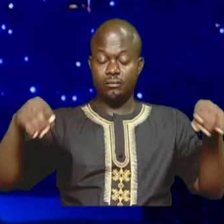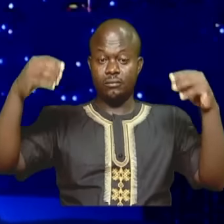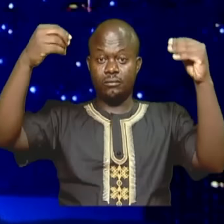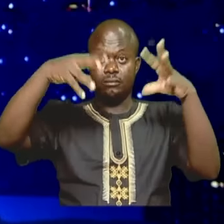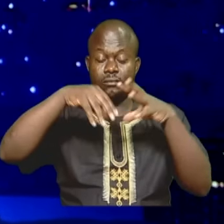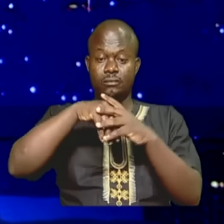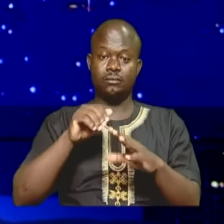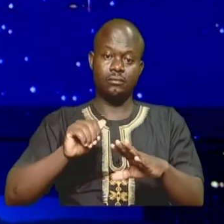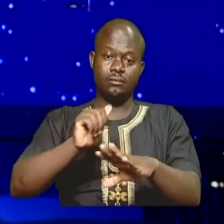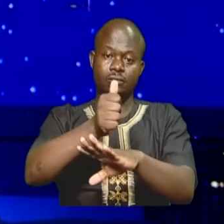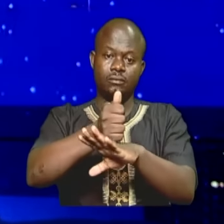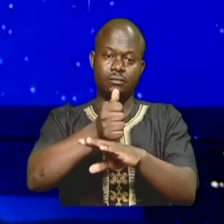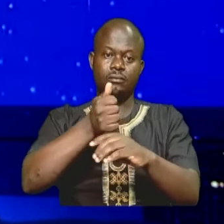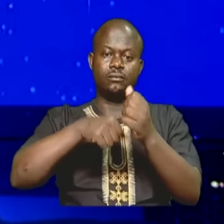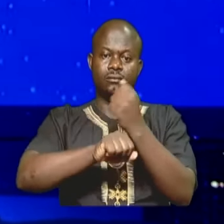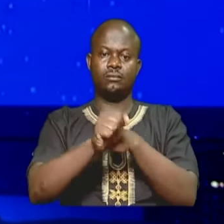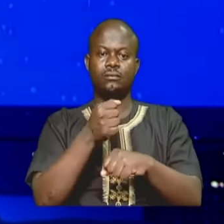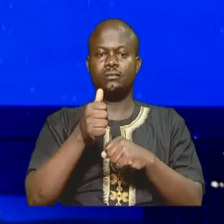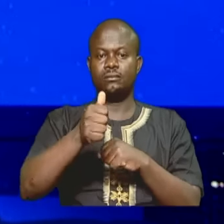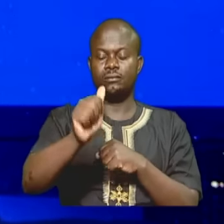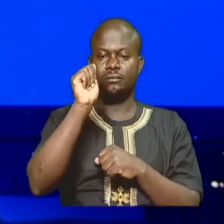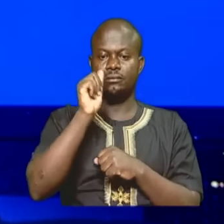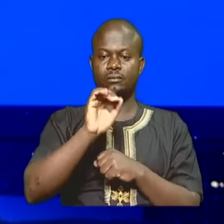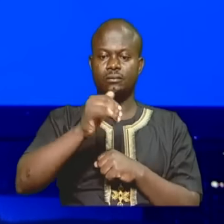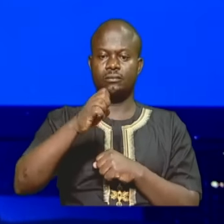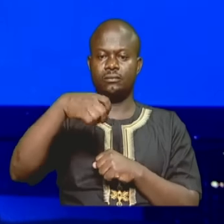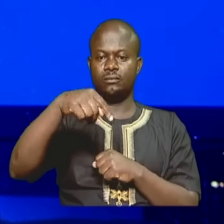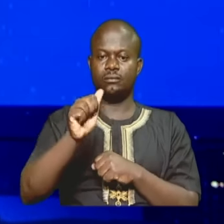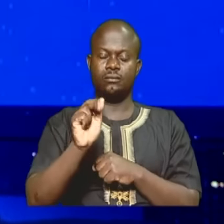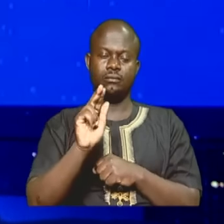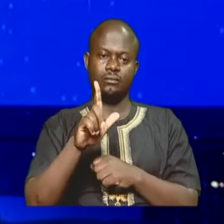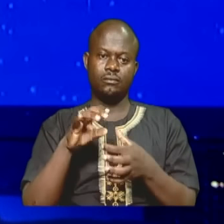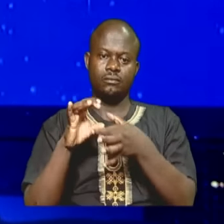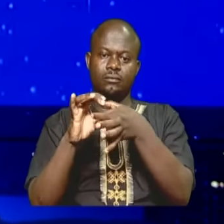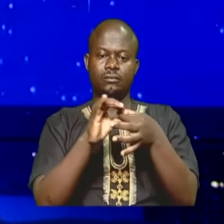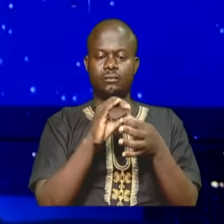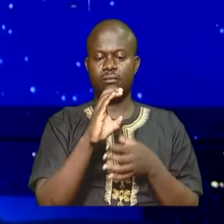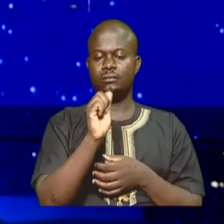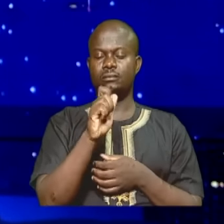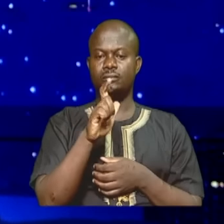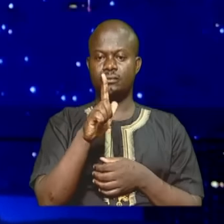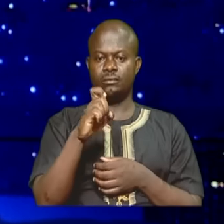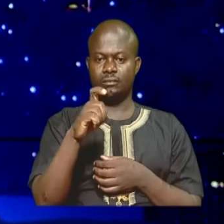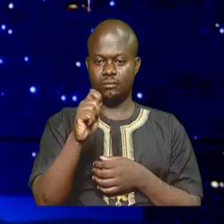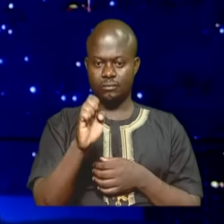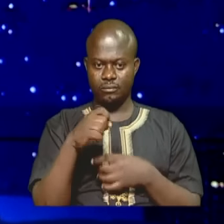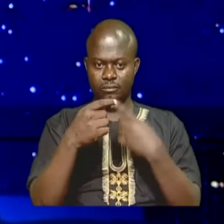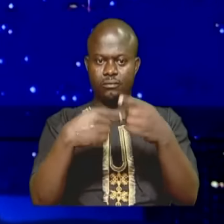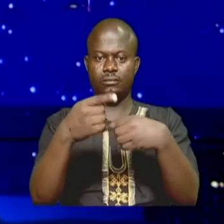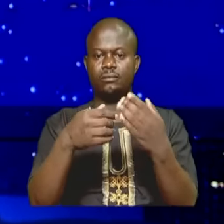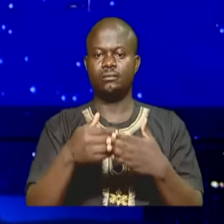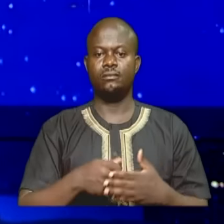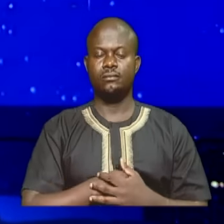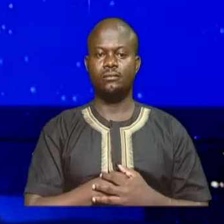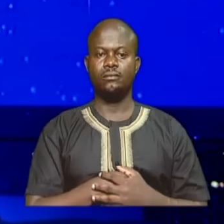mu ishyirwa mu bikorwa ryaryo. Jean Paul Maniraho afatanyije na Calixte Kabiruka barakomeza n'inkuru